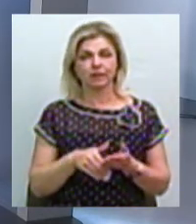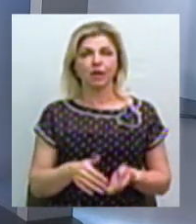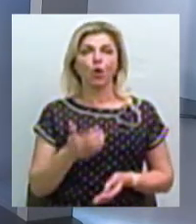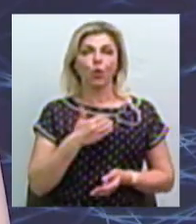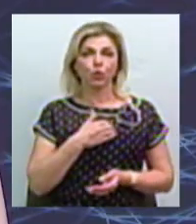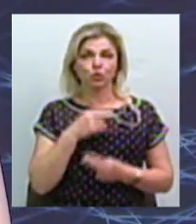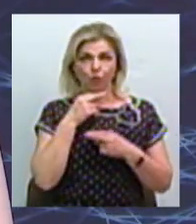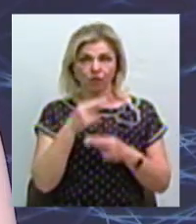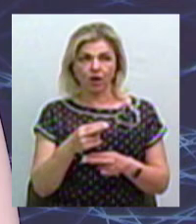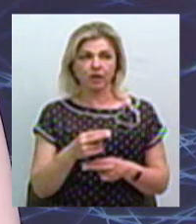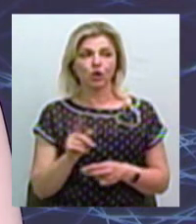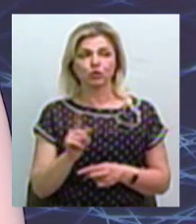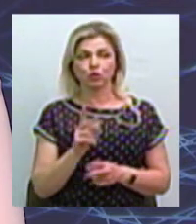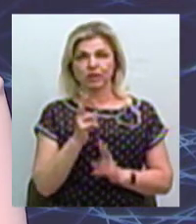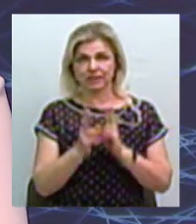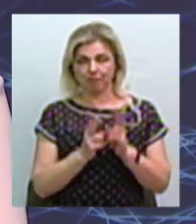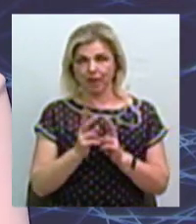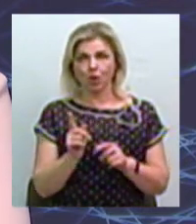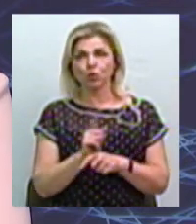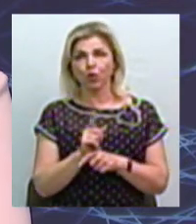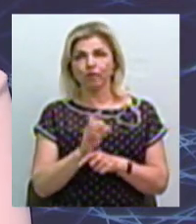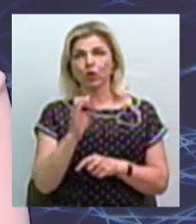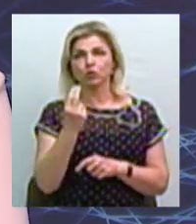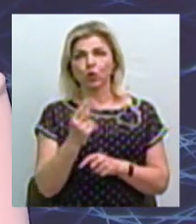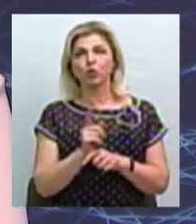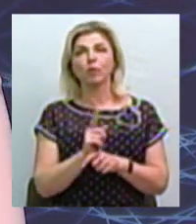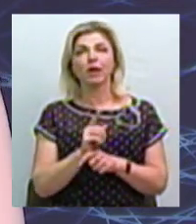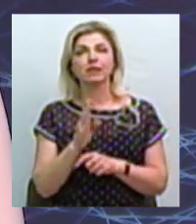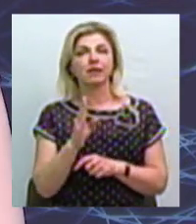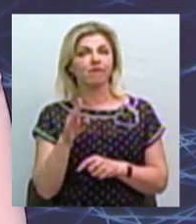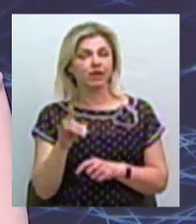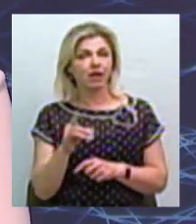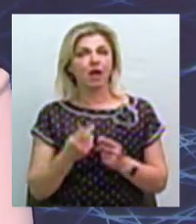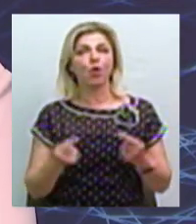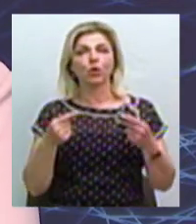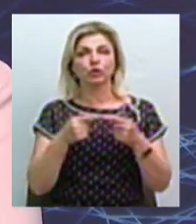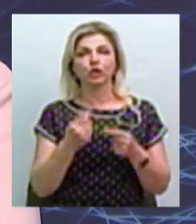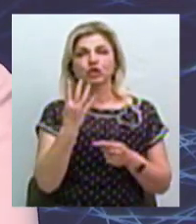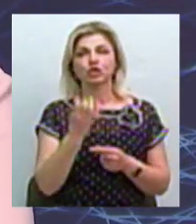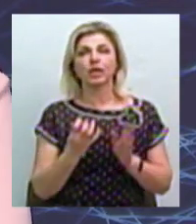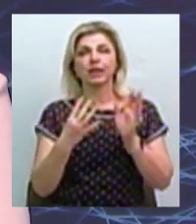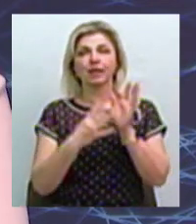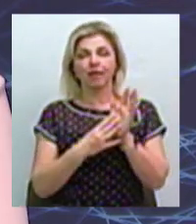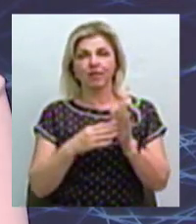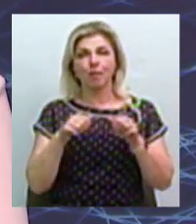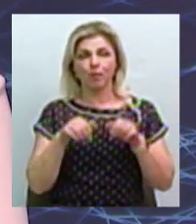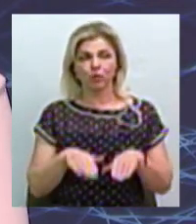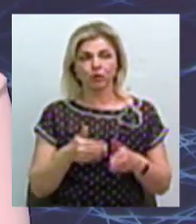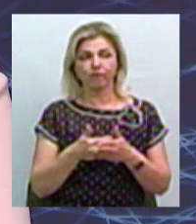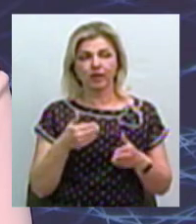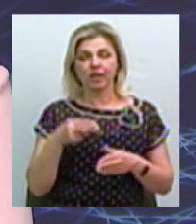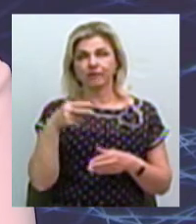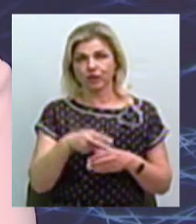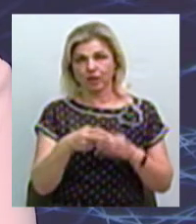що дещо змінено нормативи, соціальні нормативи, які визначені 409 постановою від 2015